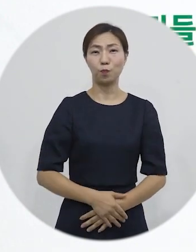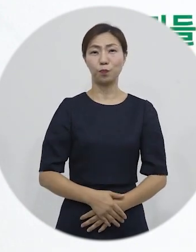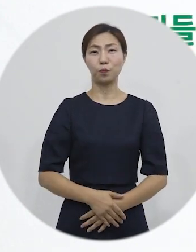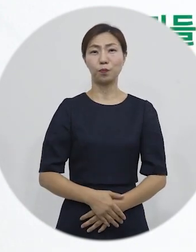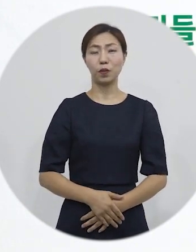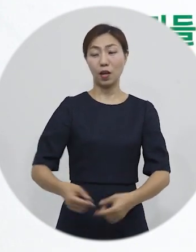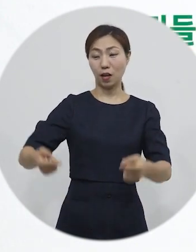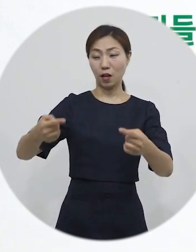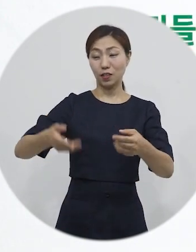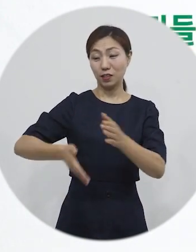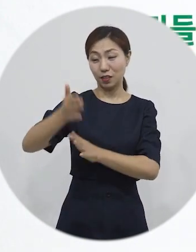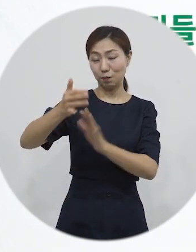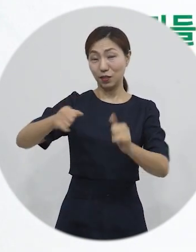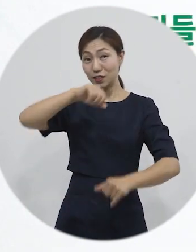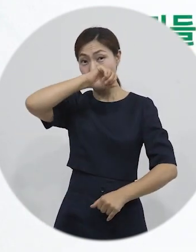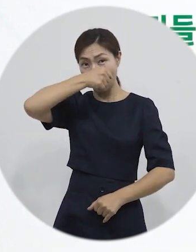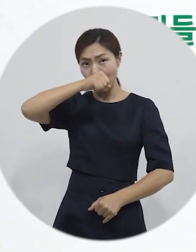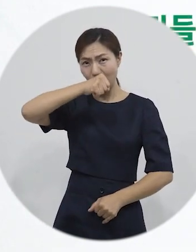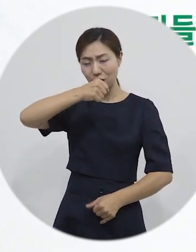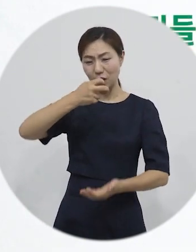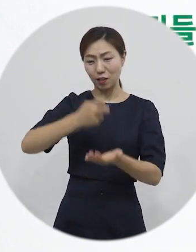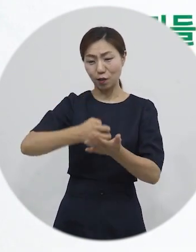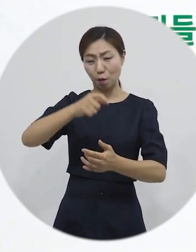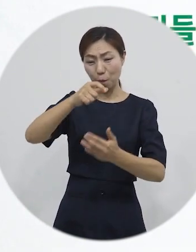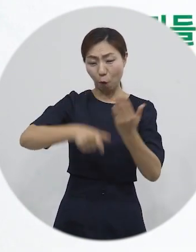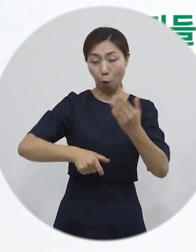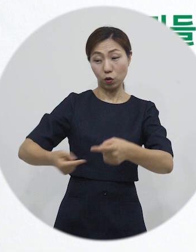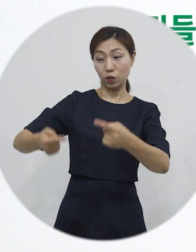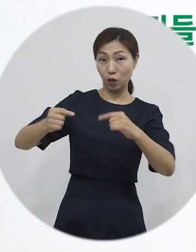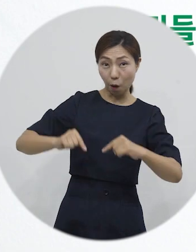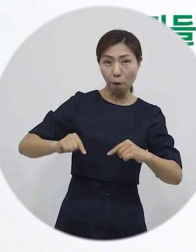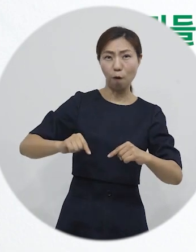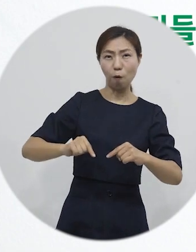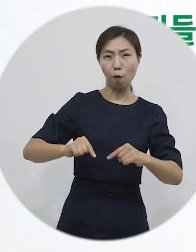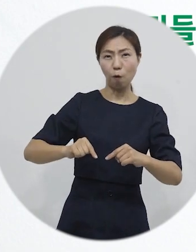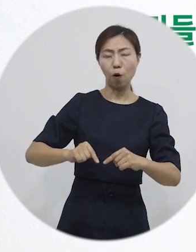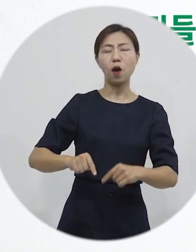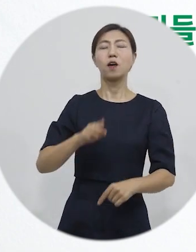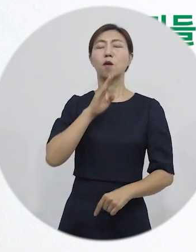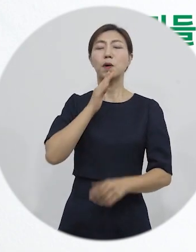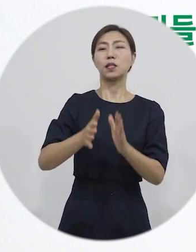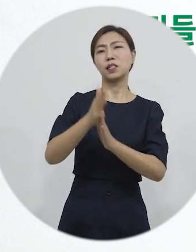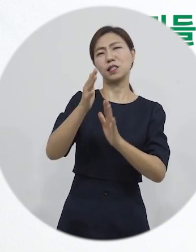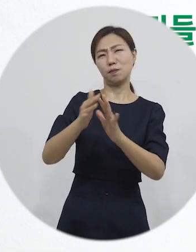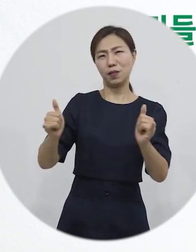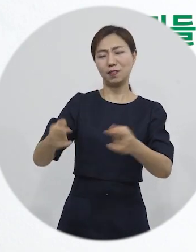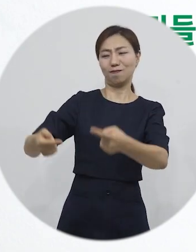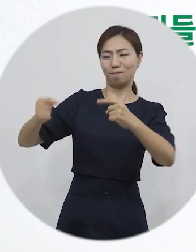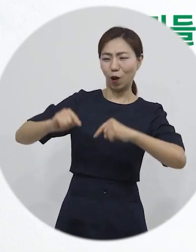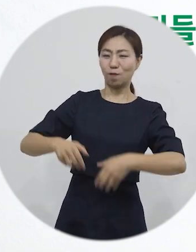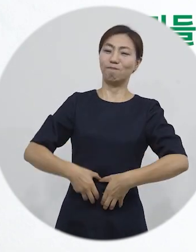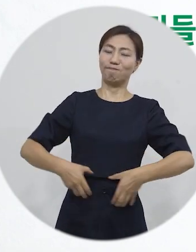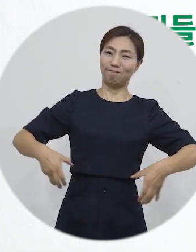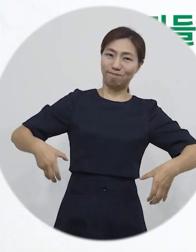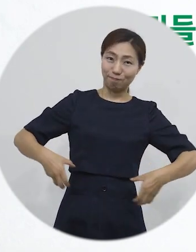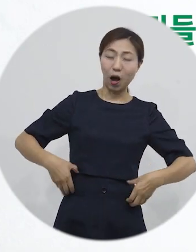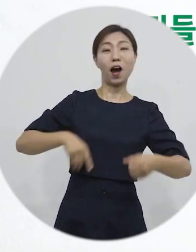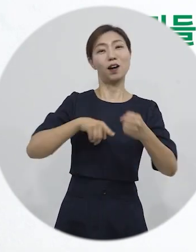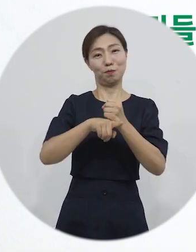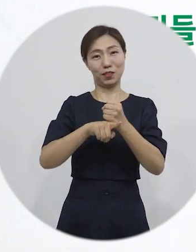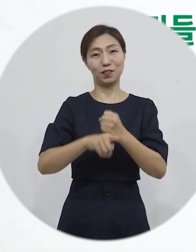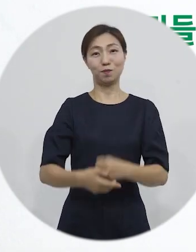바라보는 관점이 굉장히 개방적이고 또 주민들한테 열려 있다라고 하는 걸 의미하는